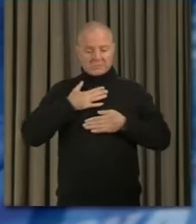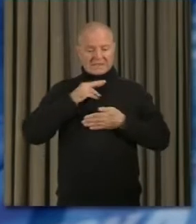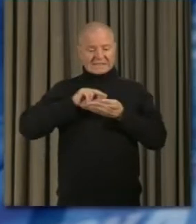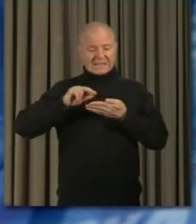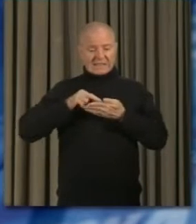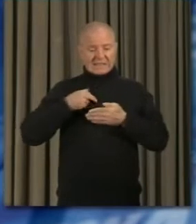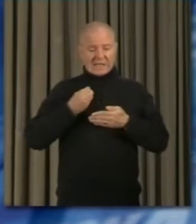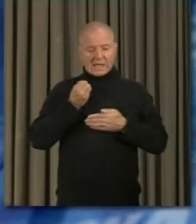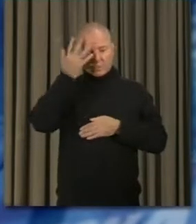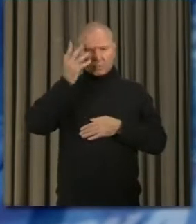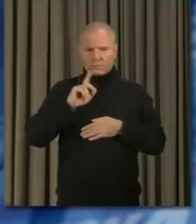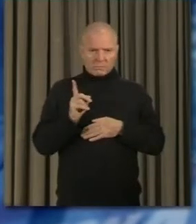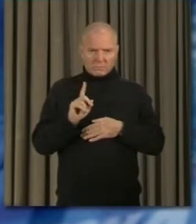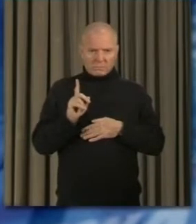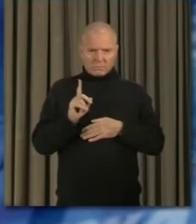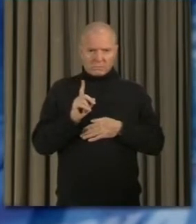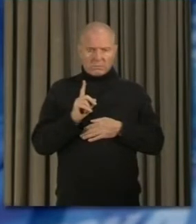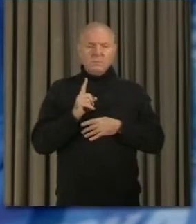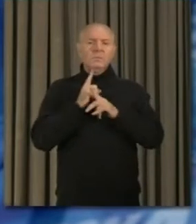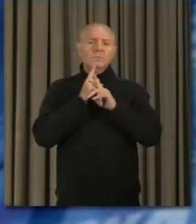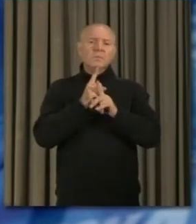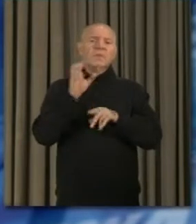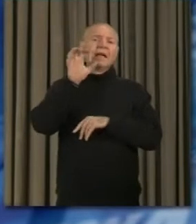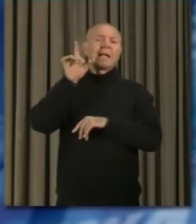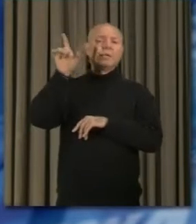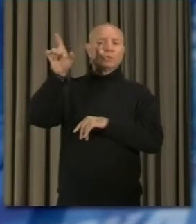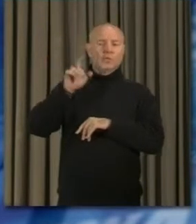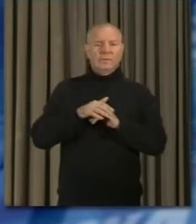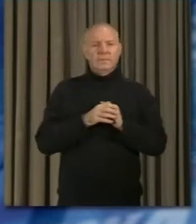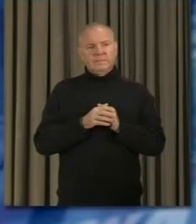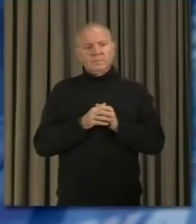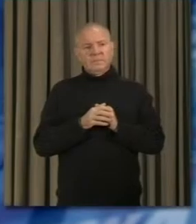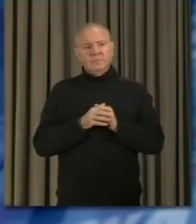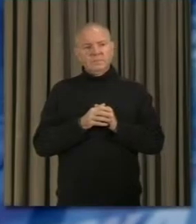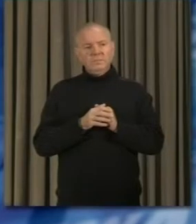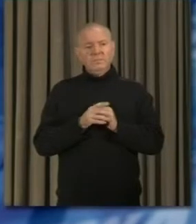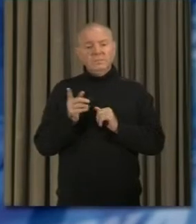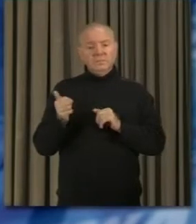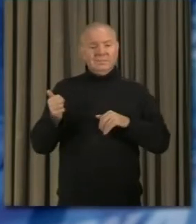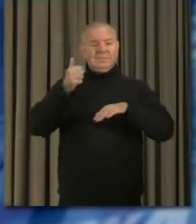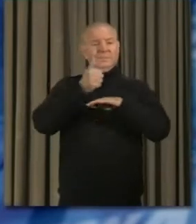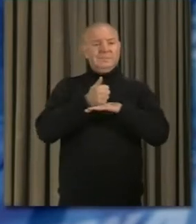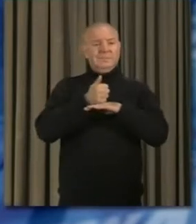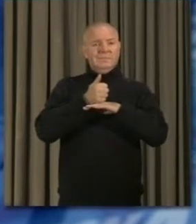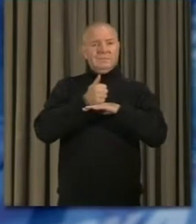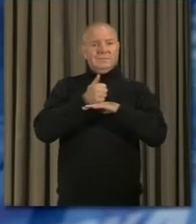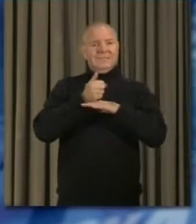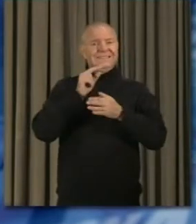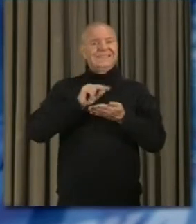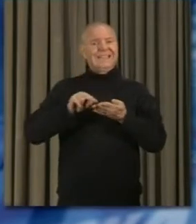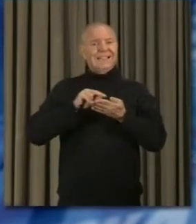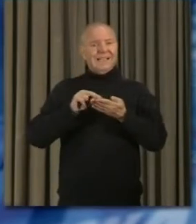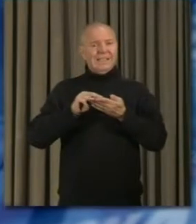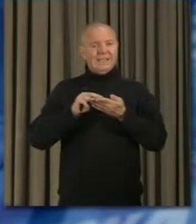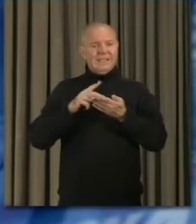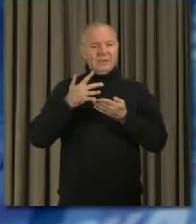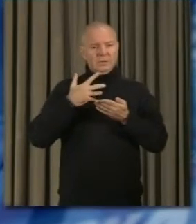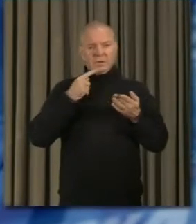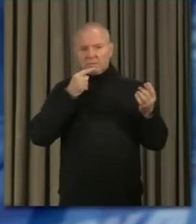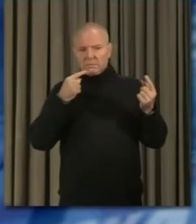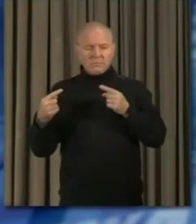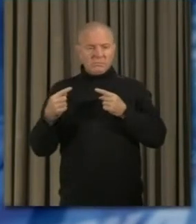segreteria ma dettate dal regionale. Nella sua elezione alla nomina della segreteria c'è stato un vivace scambio di battute,